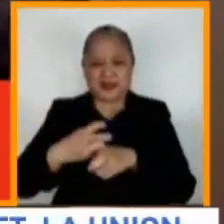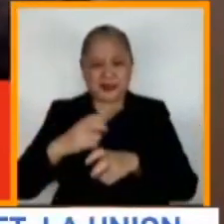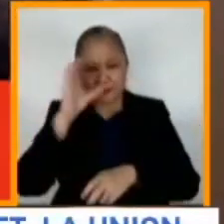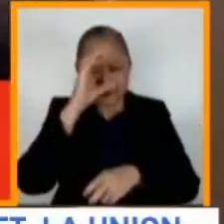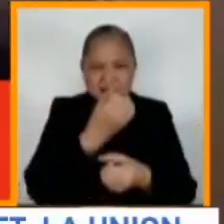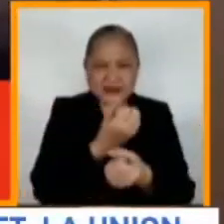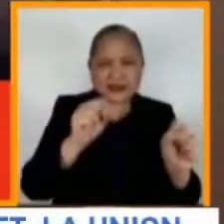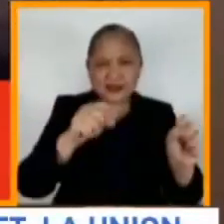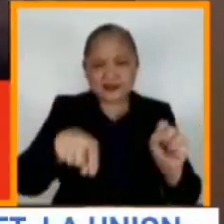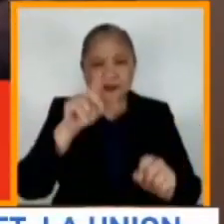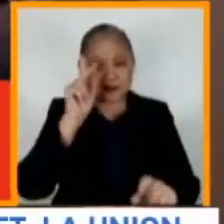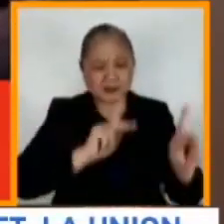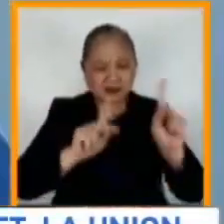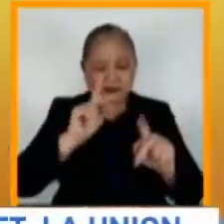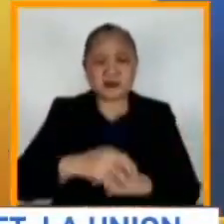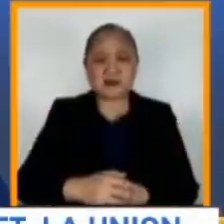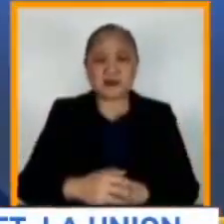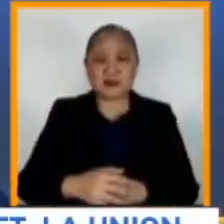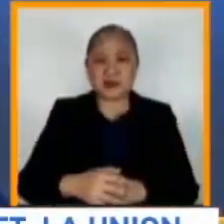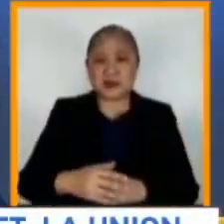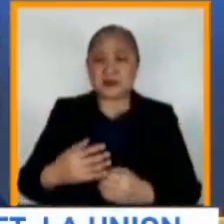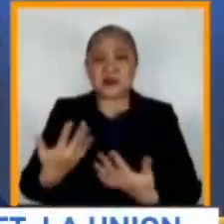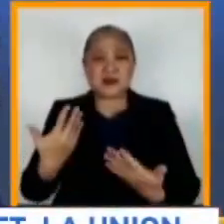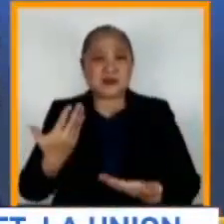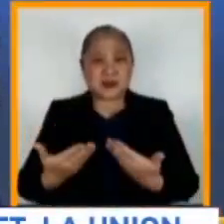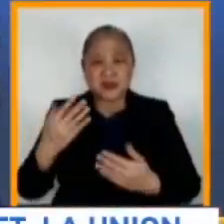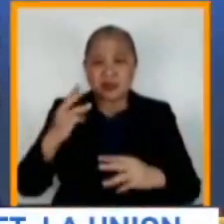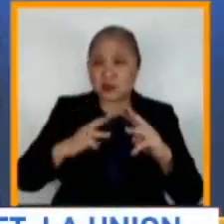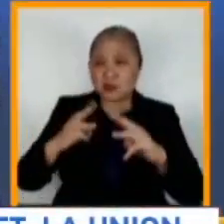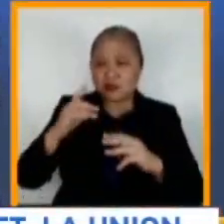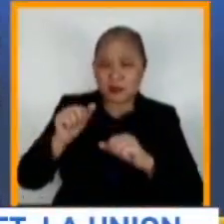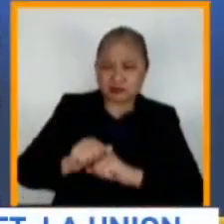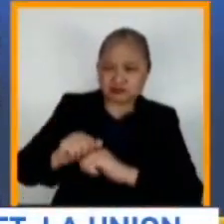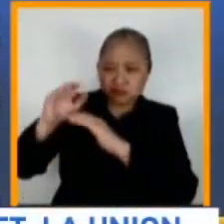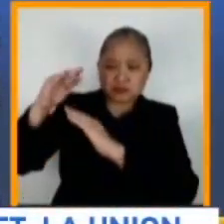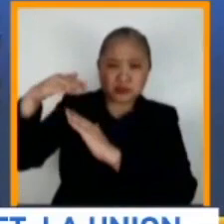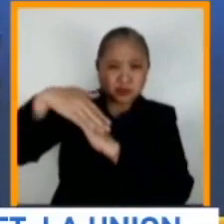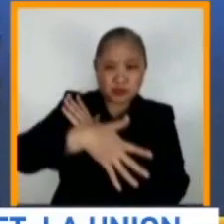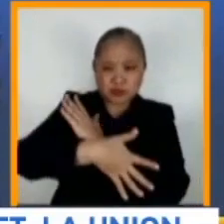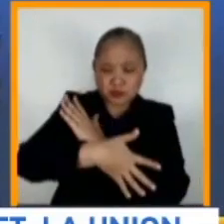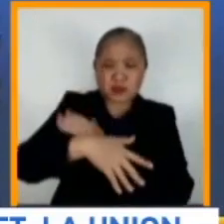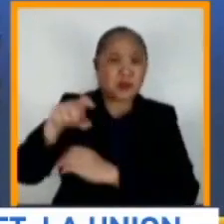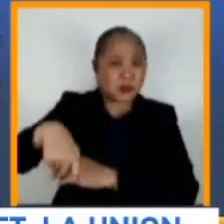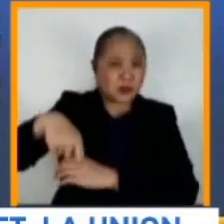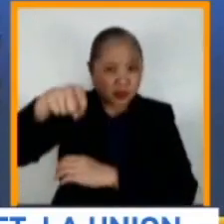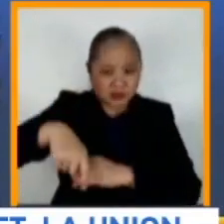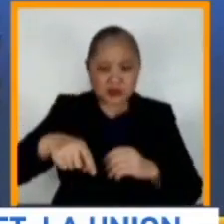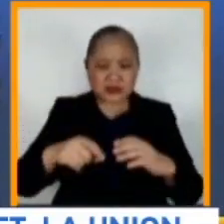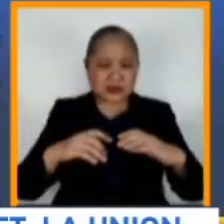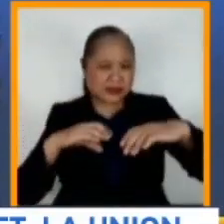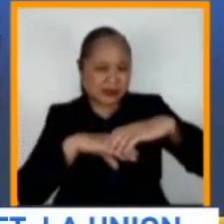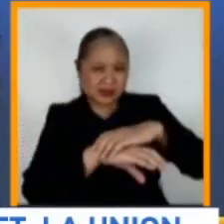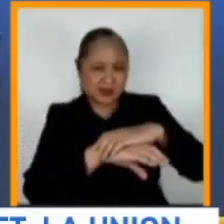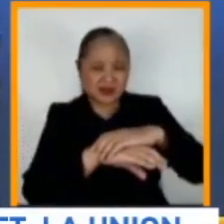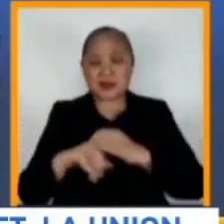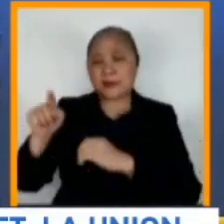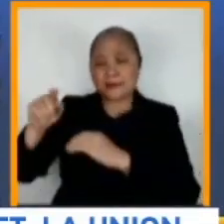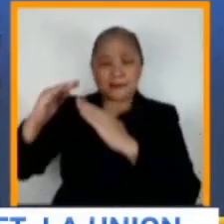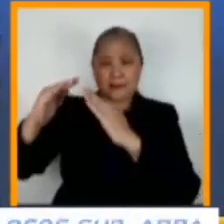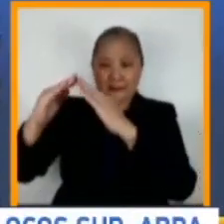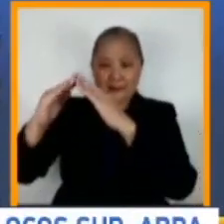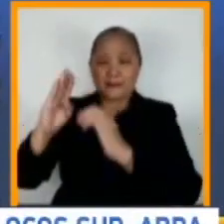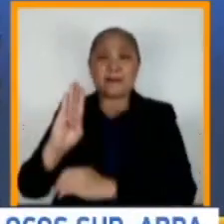gumuho ang parte ng minahan. Ilahang tunnel, ibubaw sa ilahang bunkhouse. So,